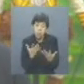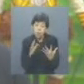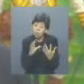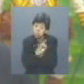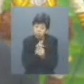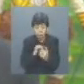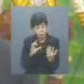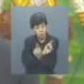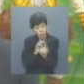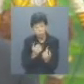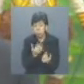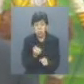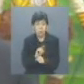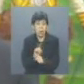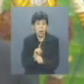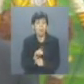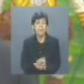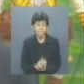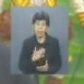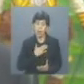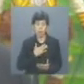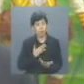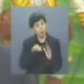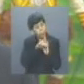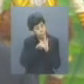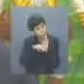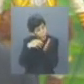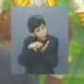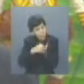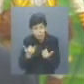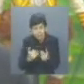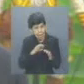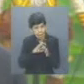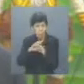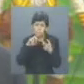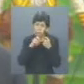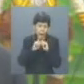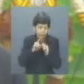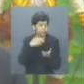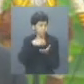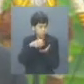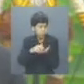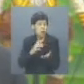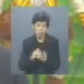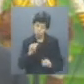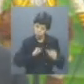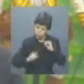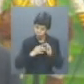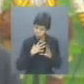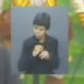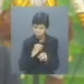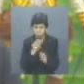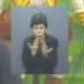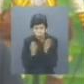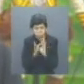ากับสังคมปัจจุบันเพราะนั้นเรื่องราวที่เราทำส่วนใหญ่เราจะทำเรื่องเกี่ยวกับปัจจุบันปัญหาที่เกิดขึ้นในปัจจุบันสิ่งที่เด็กๆหรือครอบครัวต้องเรียน